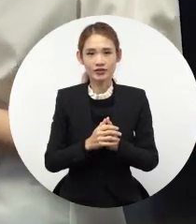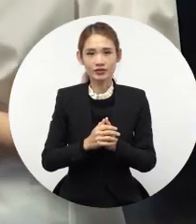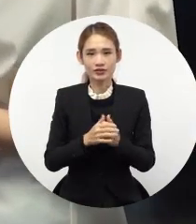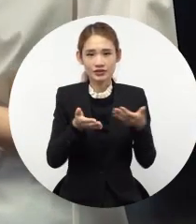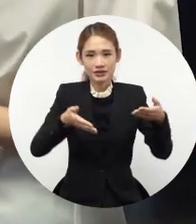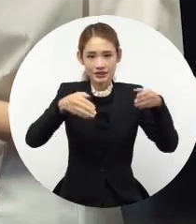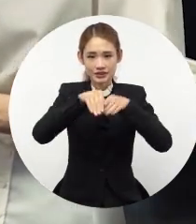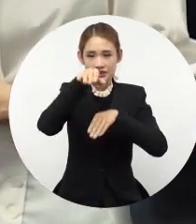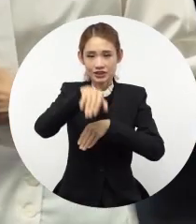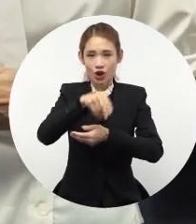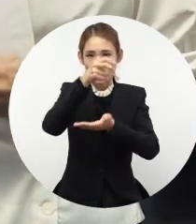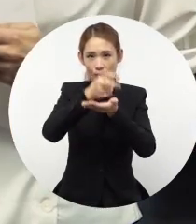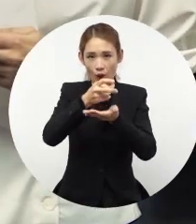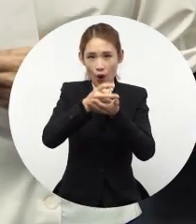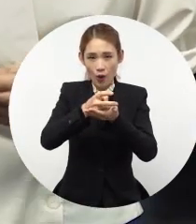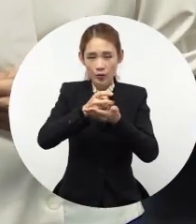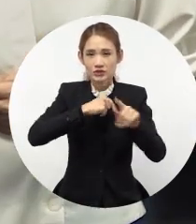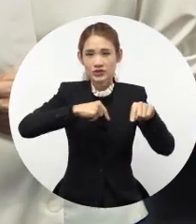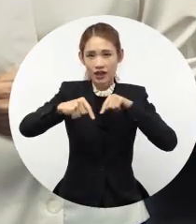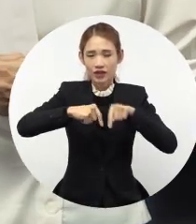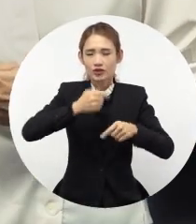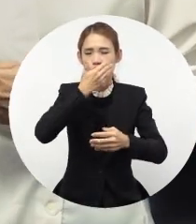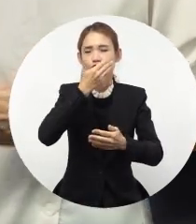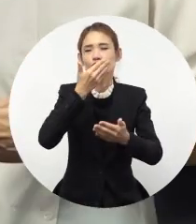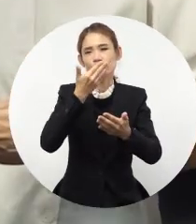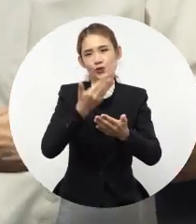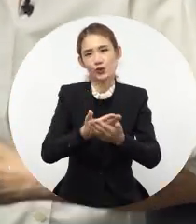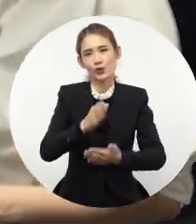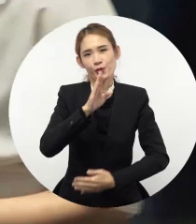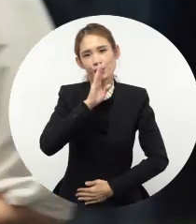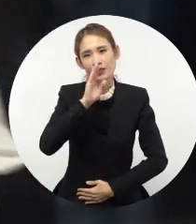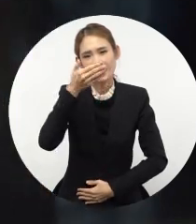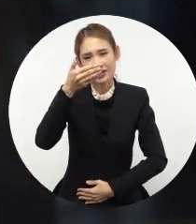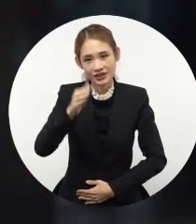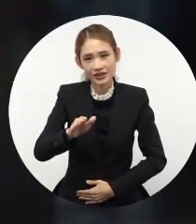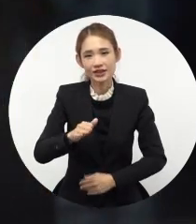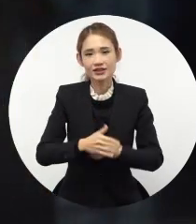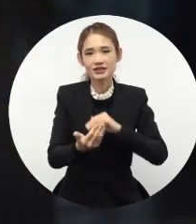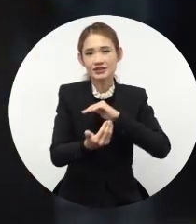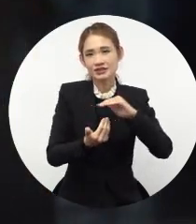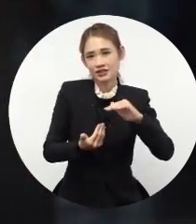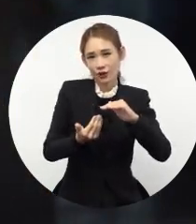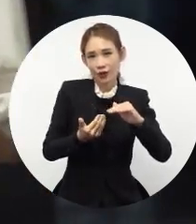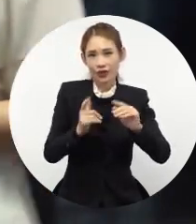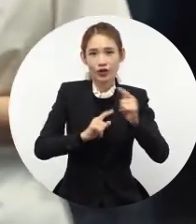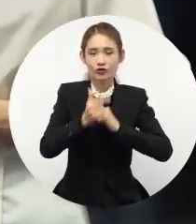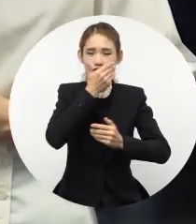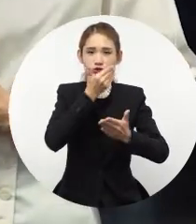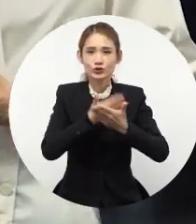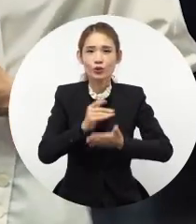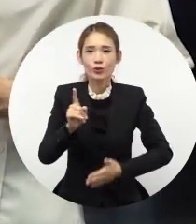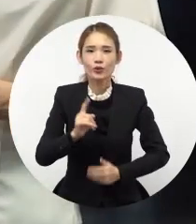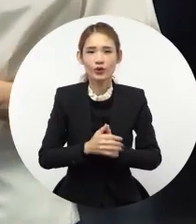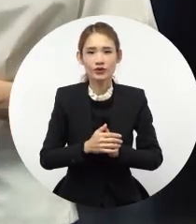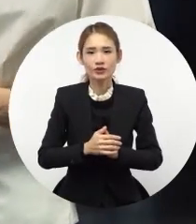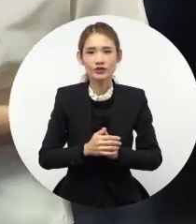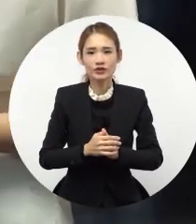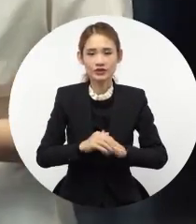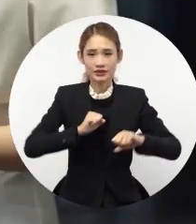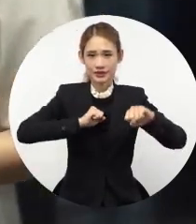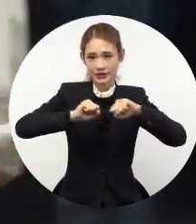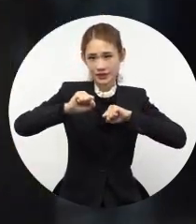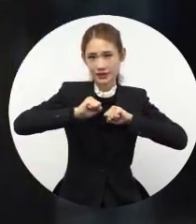시설, 제도, 정책, 법 물론 중요하죠. 그러나 그 이전에 더 중요한 것은 사실